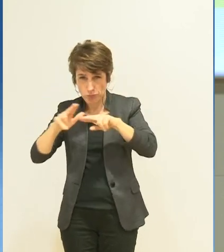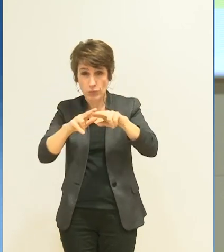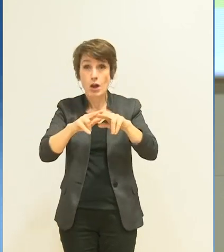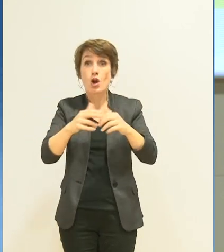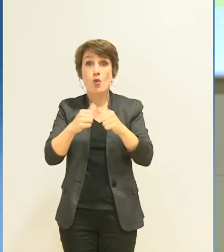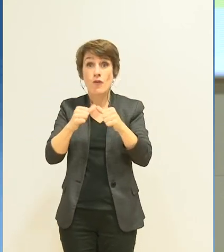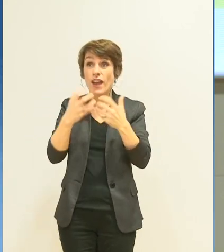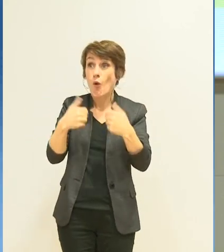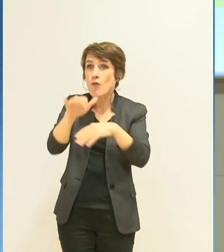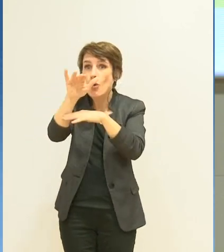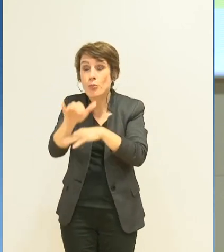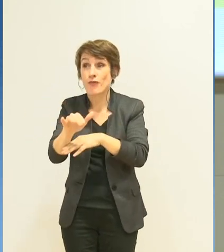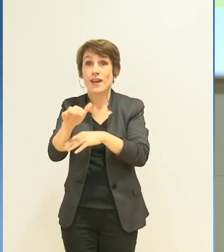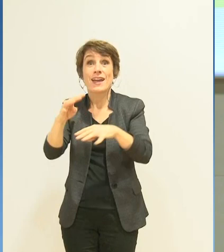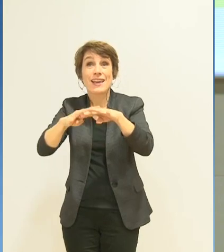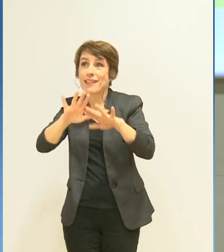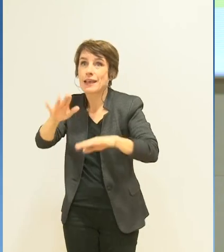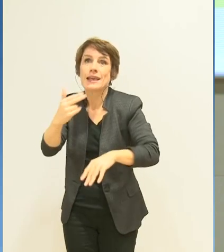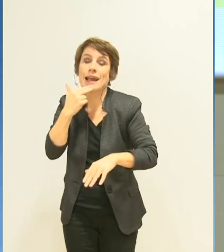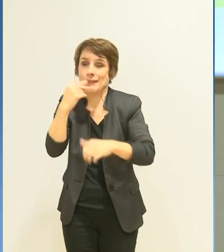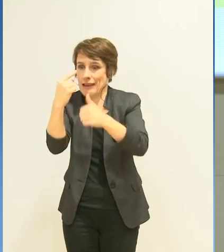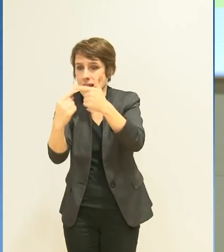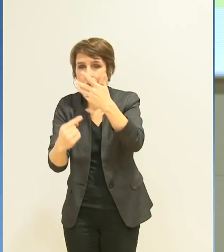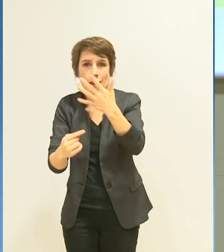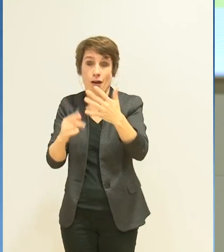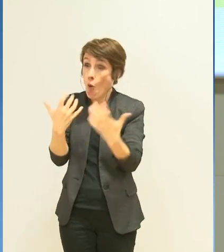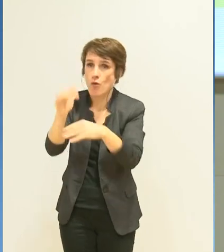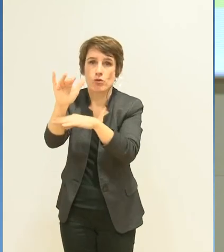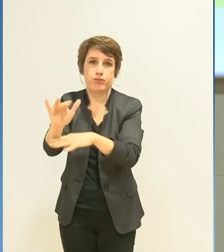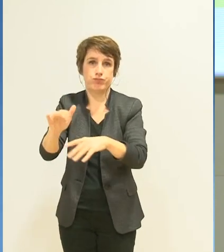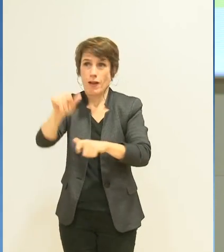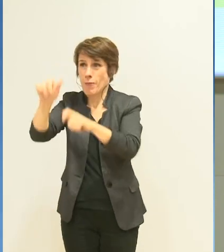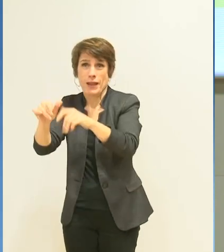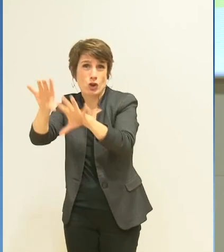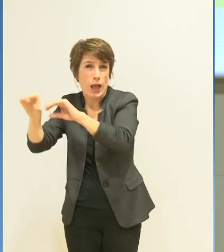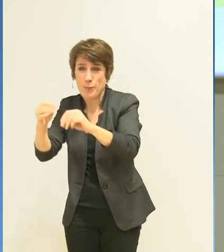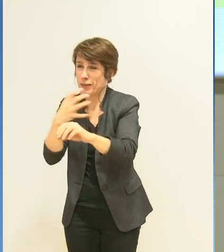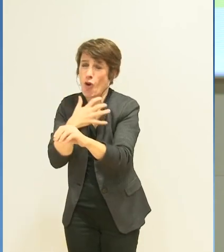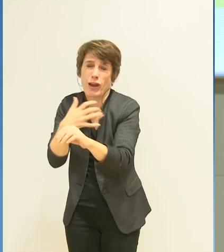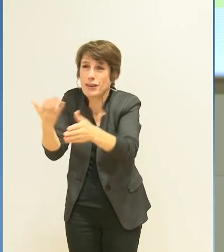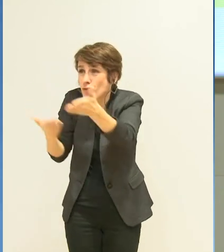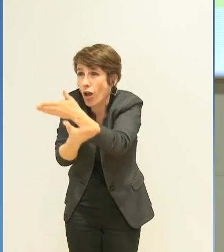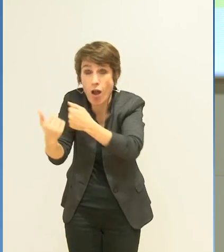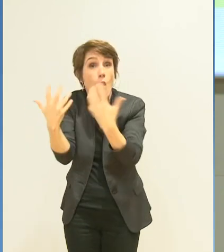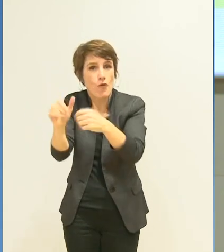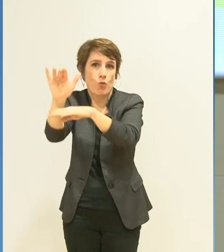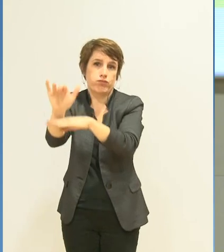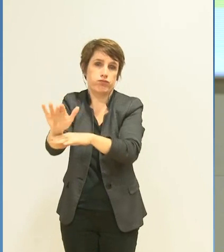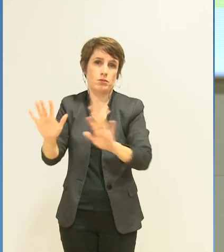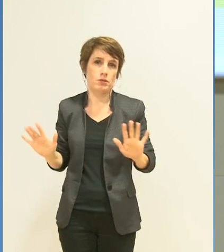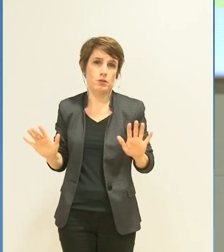quartier de sa criée d'appuyer sur la richesse des habitants qui sont là et de d'opérer un virage